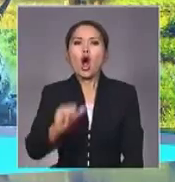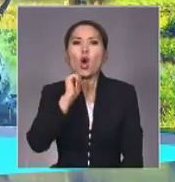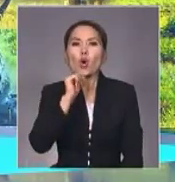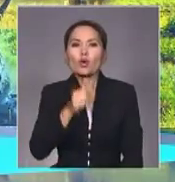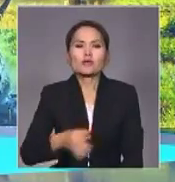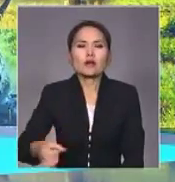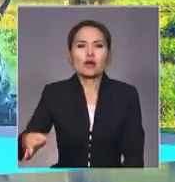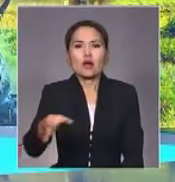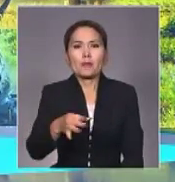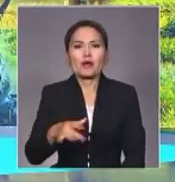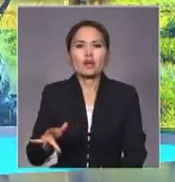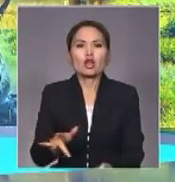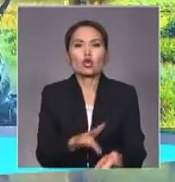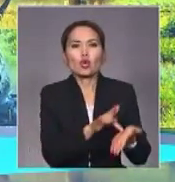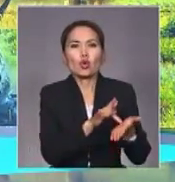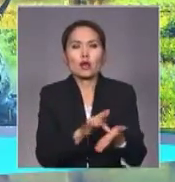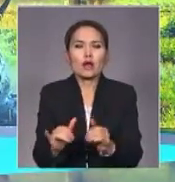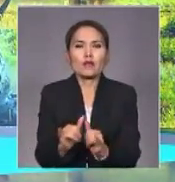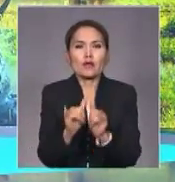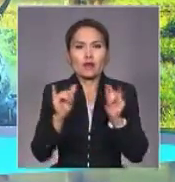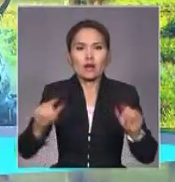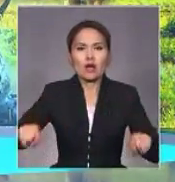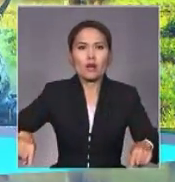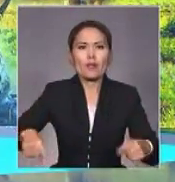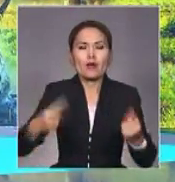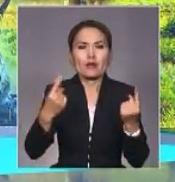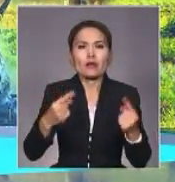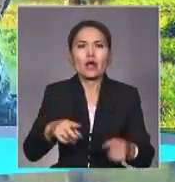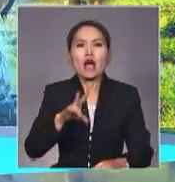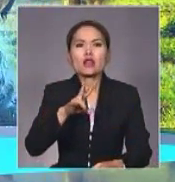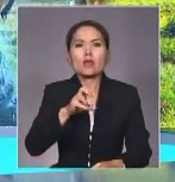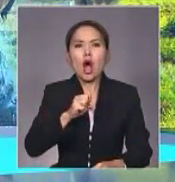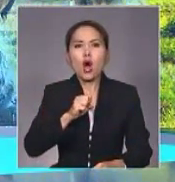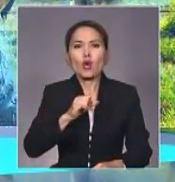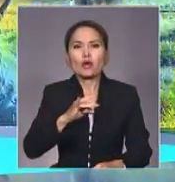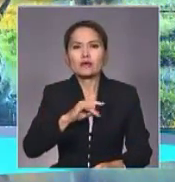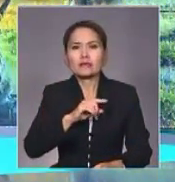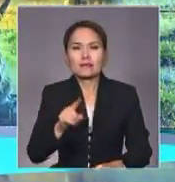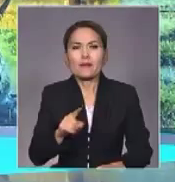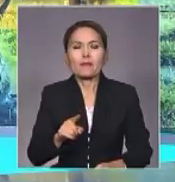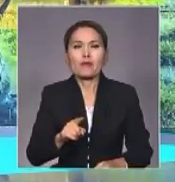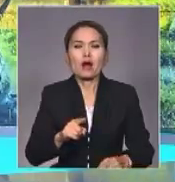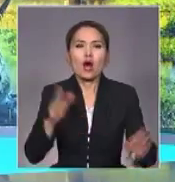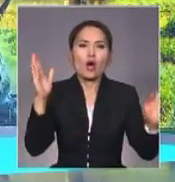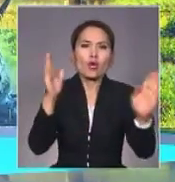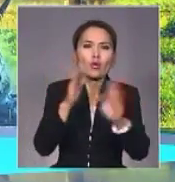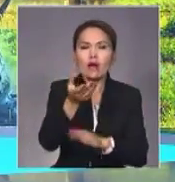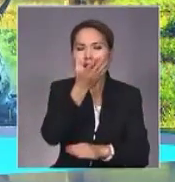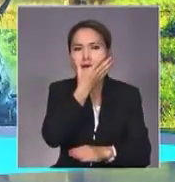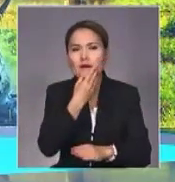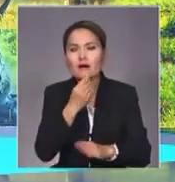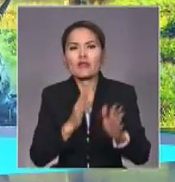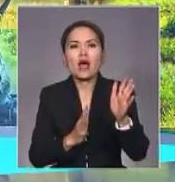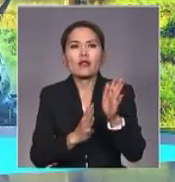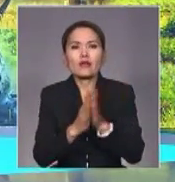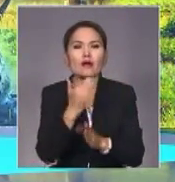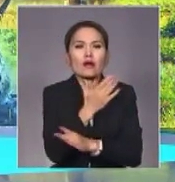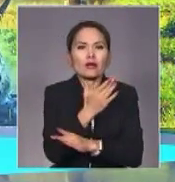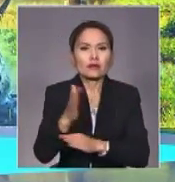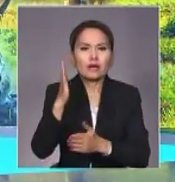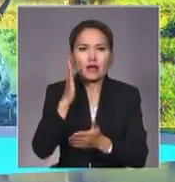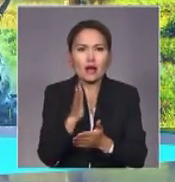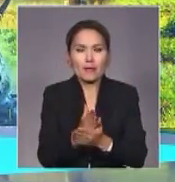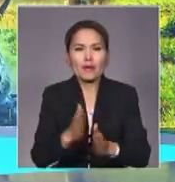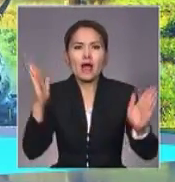Қостанай облысында экотуризмді дамыту қолға алынбақ. Жергілікті Наурызым қорығына алуан түрлі өсімдік әлемімен ерекшеленеді. Байырғы қалпында